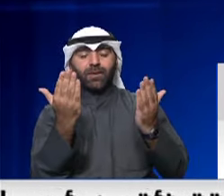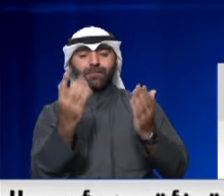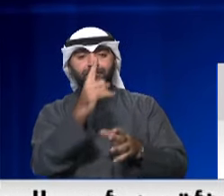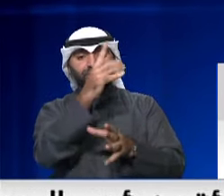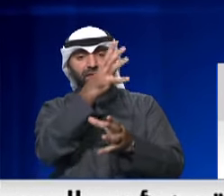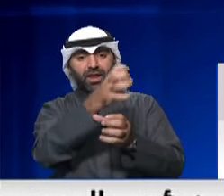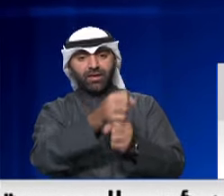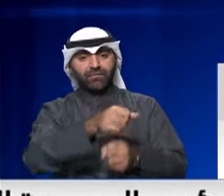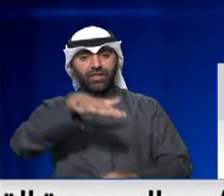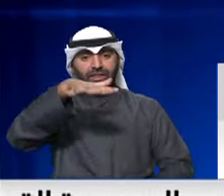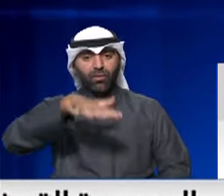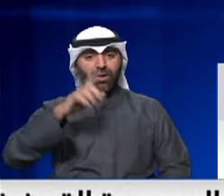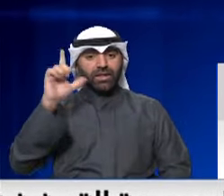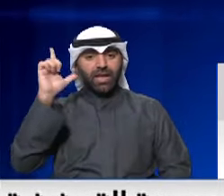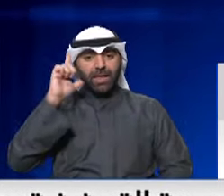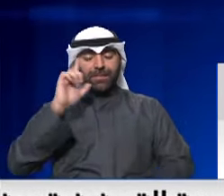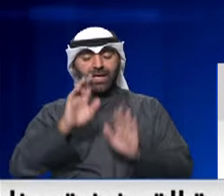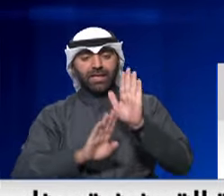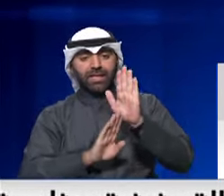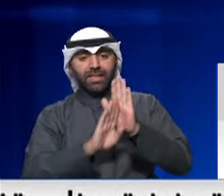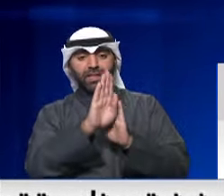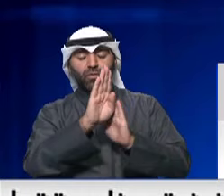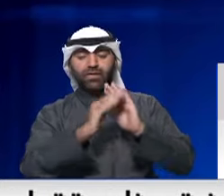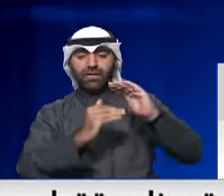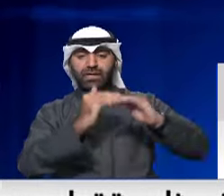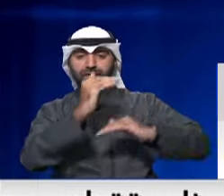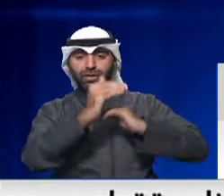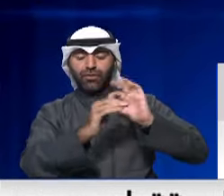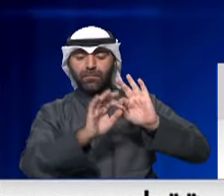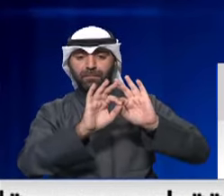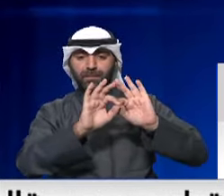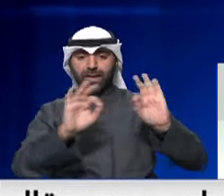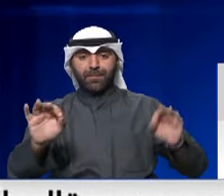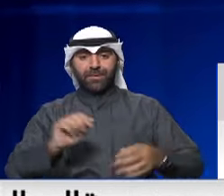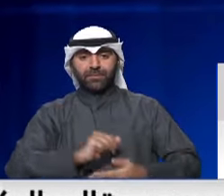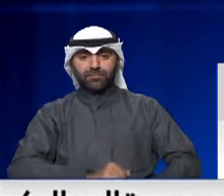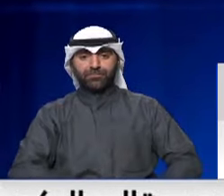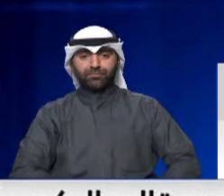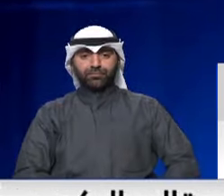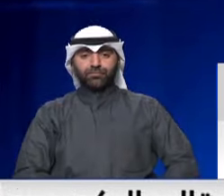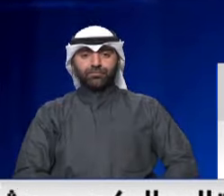تهانيه بمناسبة الذكرى 72 لعيد الاستقلال لبلاده.